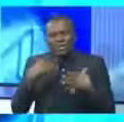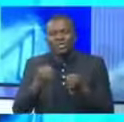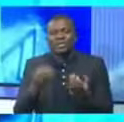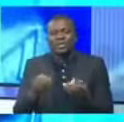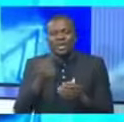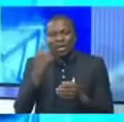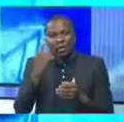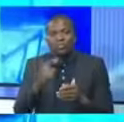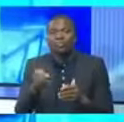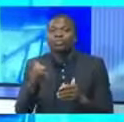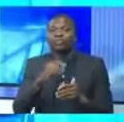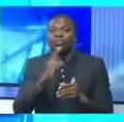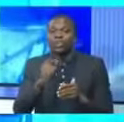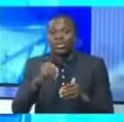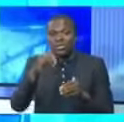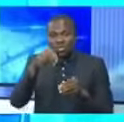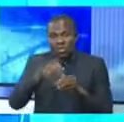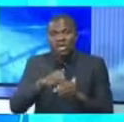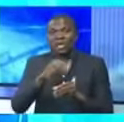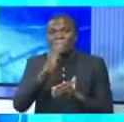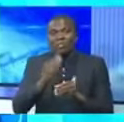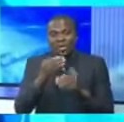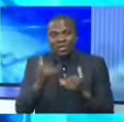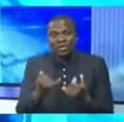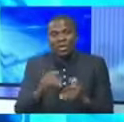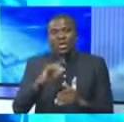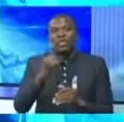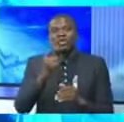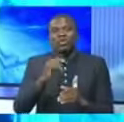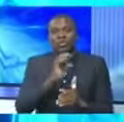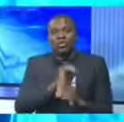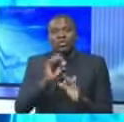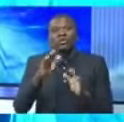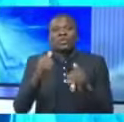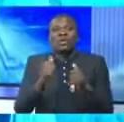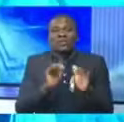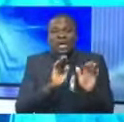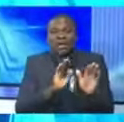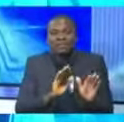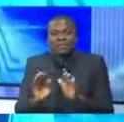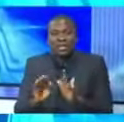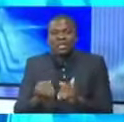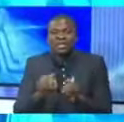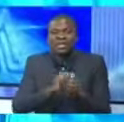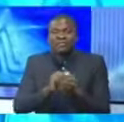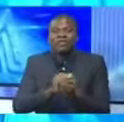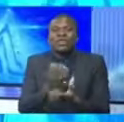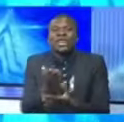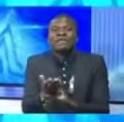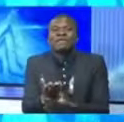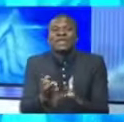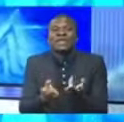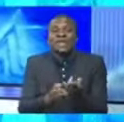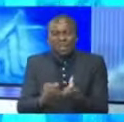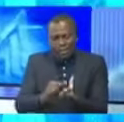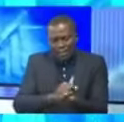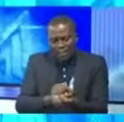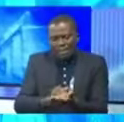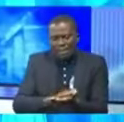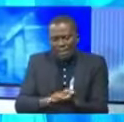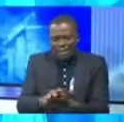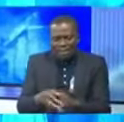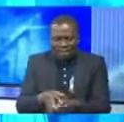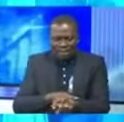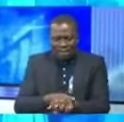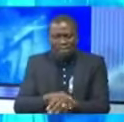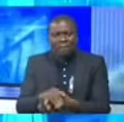Pour les sujets qui sont au niveau du Bénin actuellement, le premier comportement à adopter, c'est vraiment le lavage des mains. C'est le geste le plus simple et